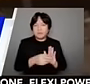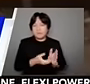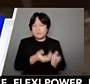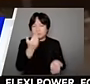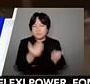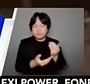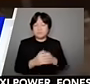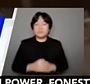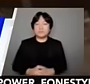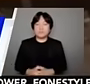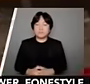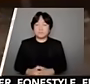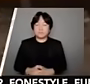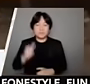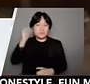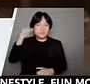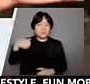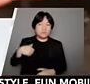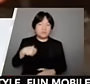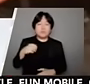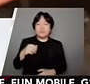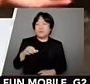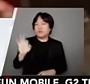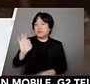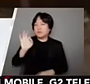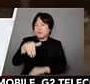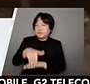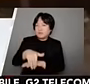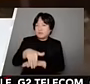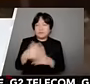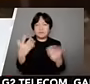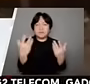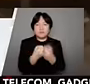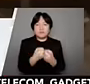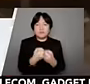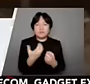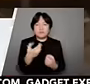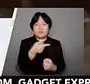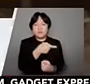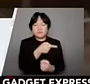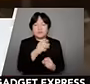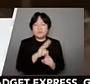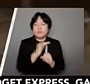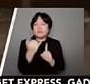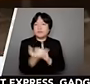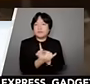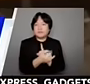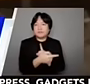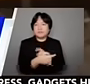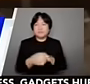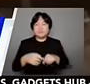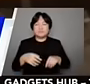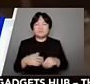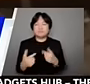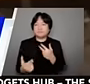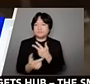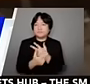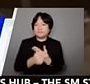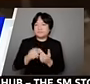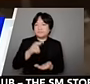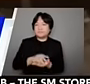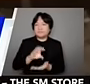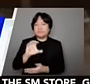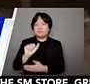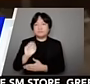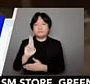alas 9 kagabi nang sumalpok ang trailer truck na ito sa arko ng Barangay Marinig dito sa Cabuyao, Laguna. Nabagsakan ng